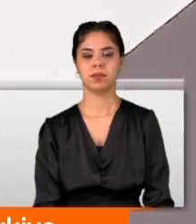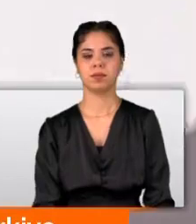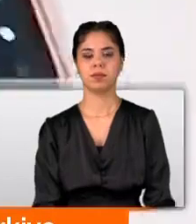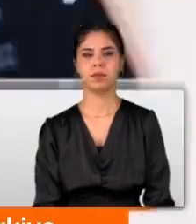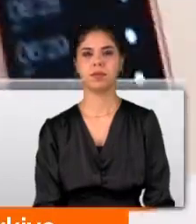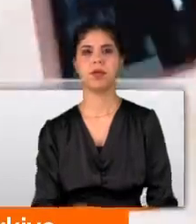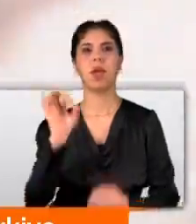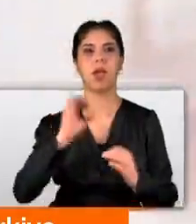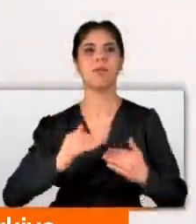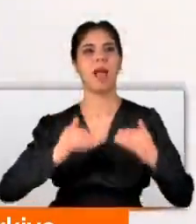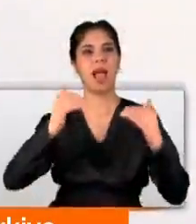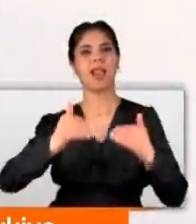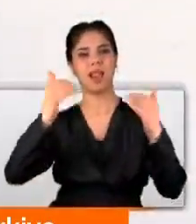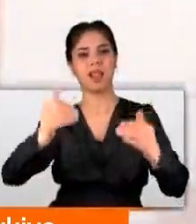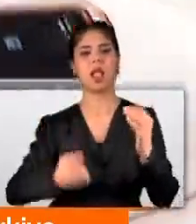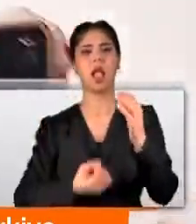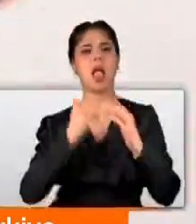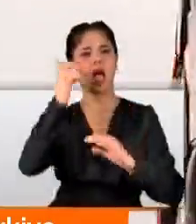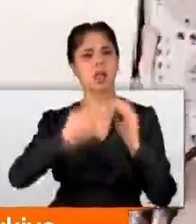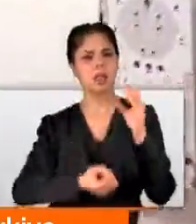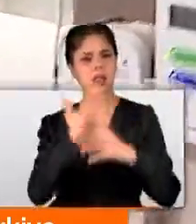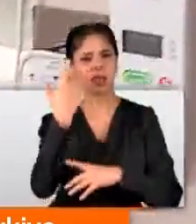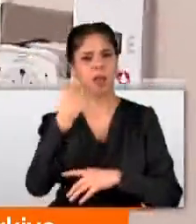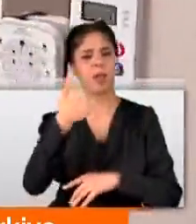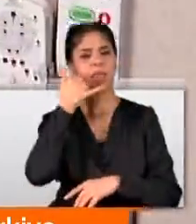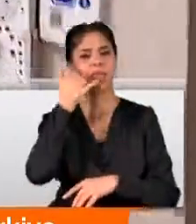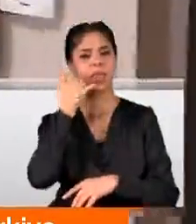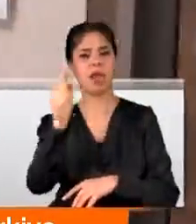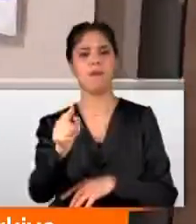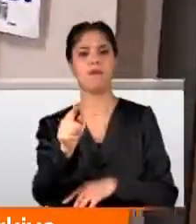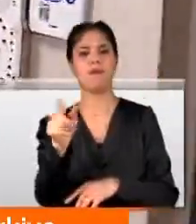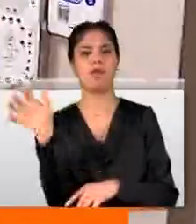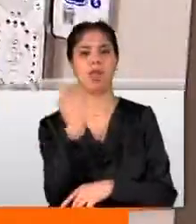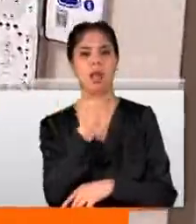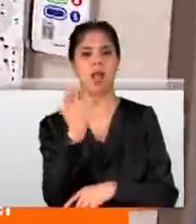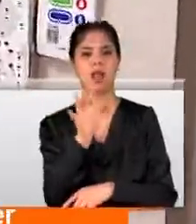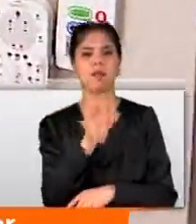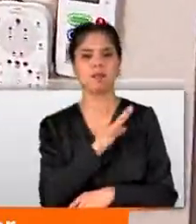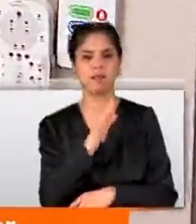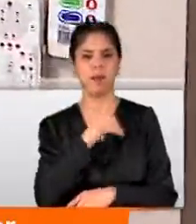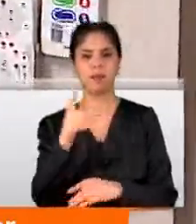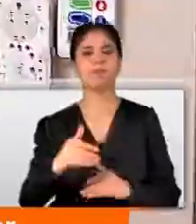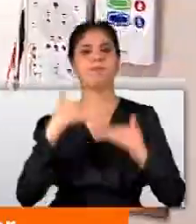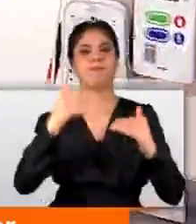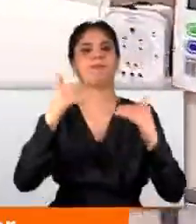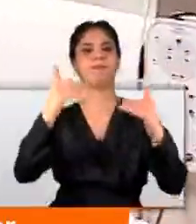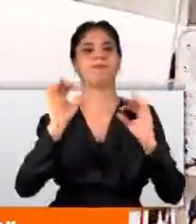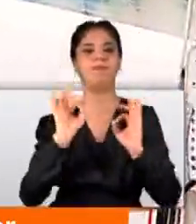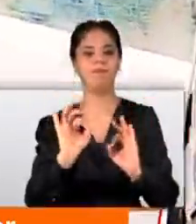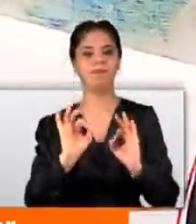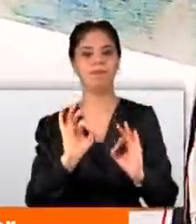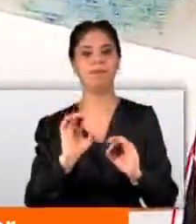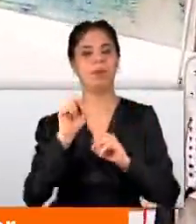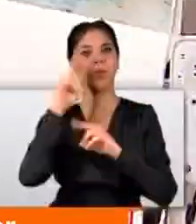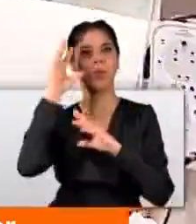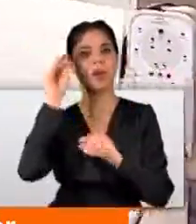defalarca erteliyoruz her sabah telefonumuzda en az böyle 5-6 tane alarm oluyor ve onları erteliğe erteliğe